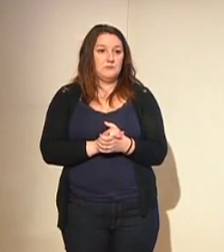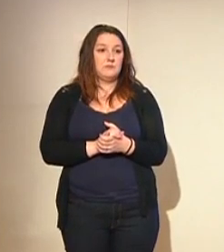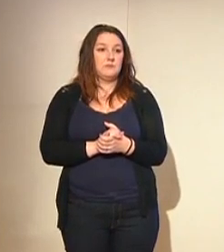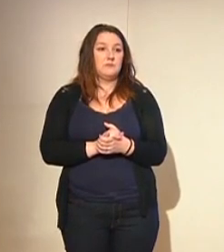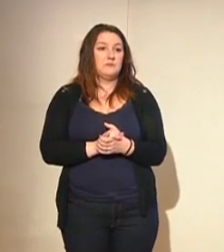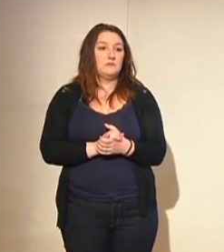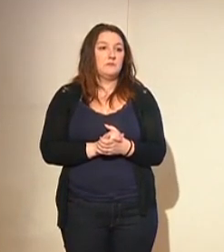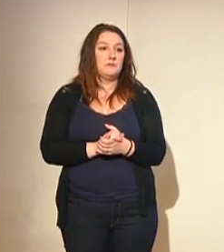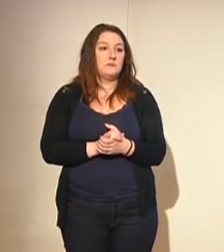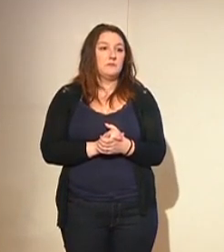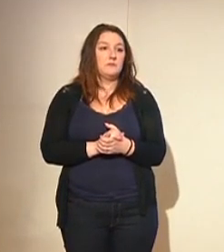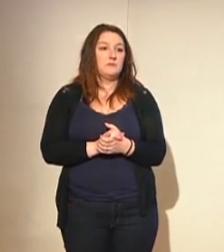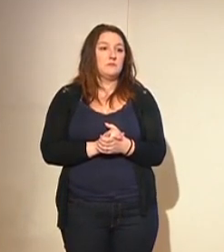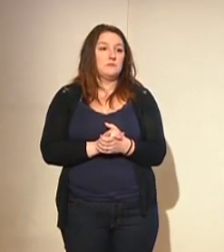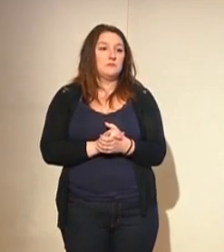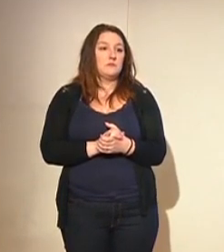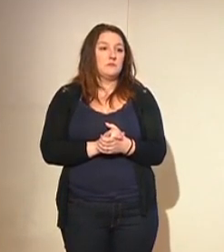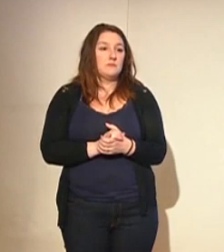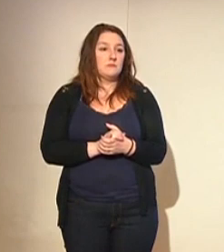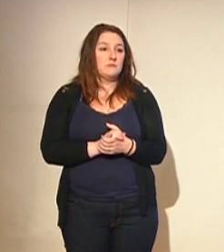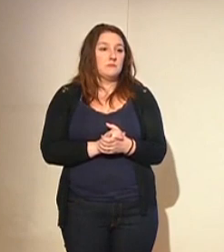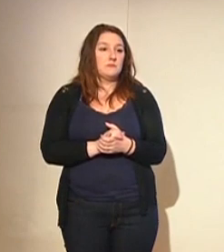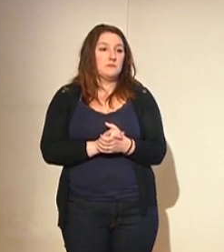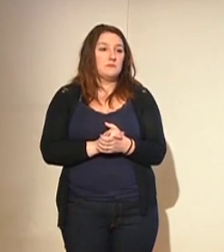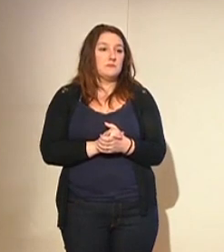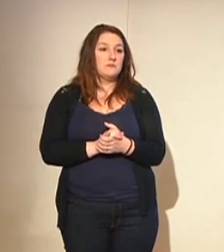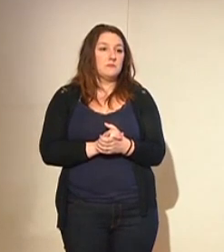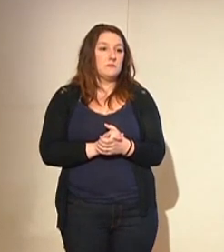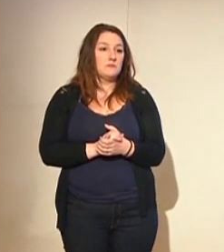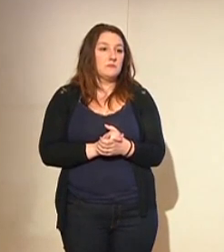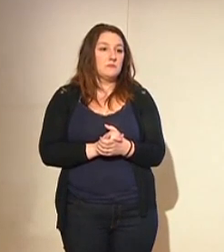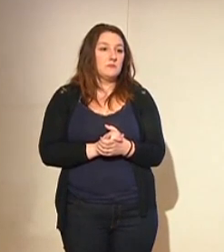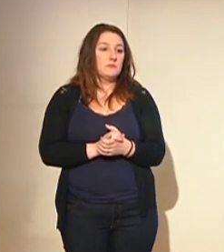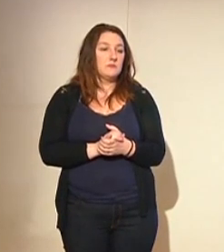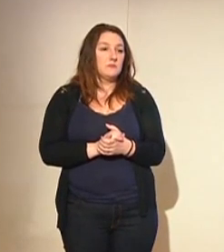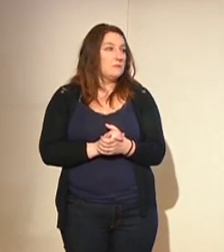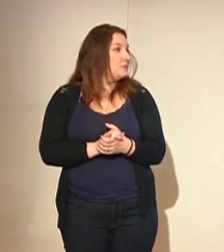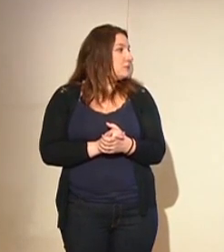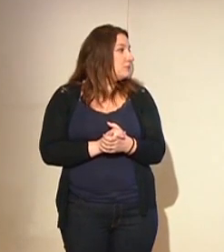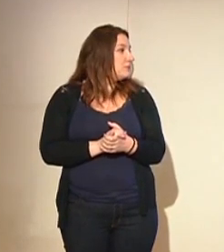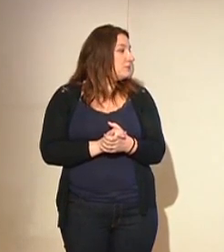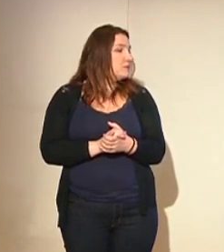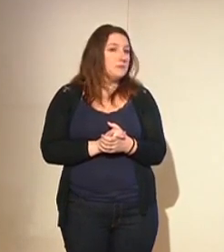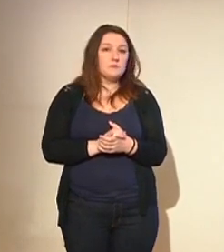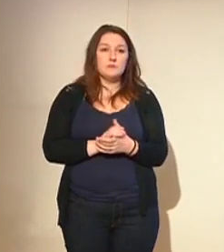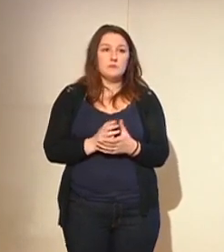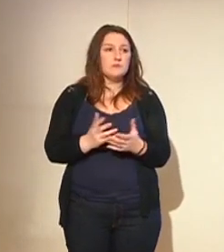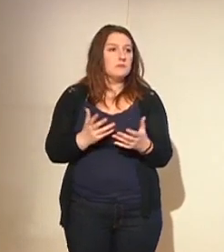pas il pas marqué cl je vous ai perdu monsieast